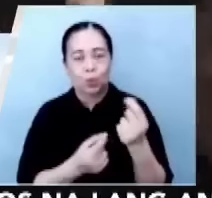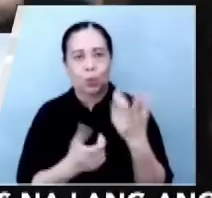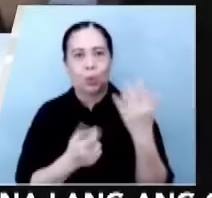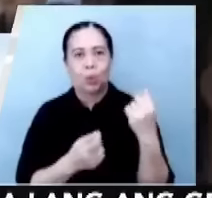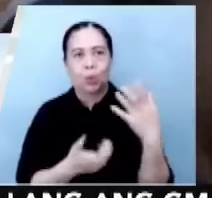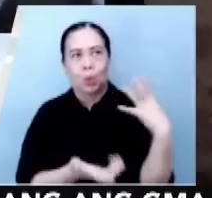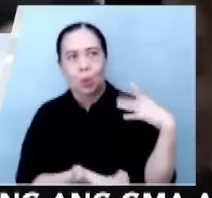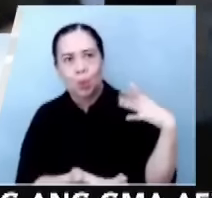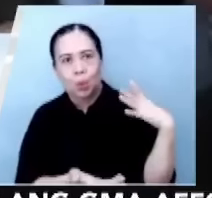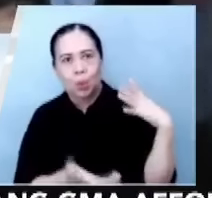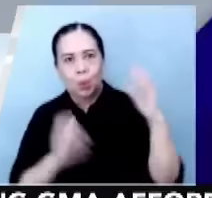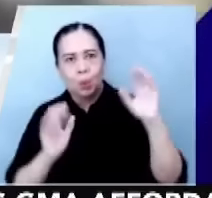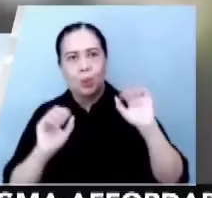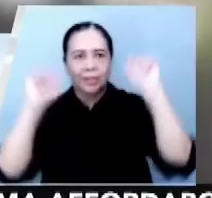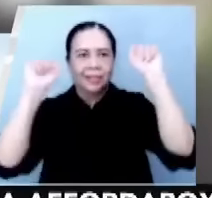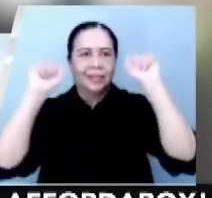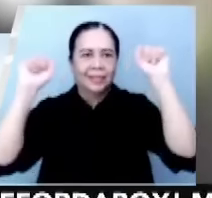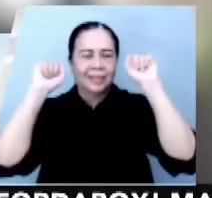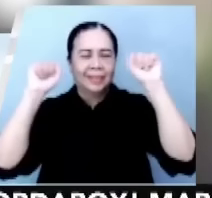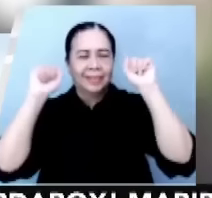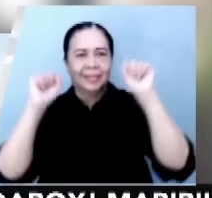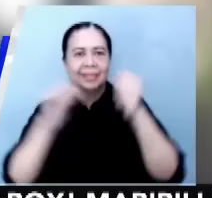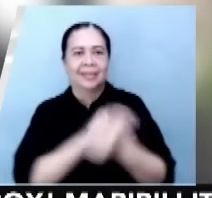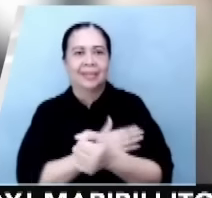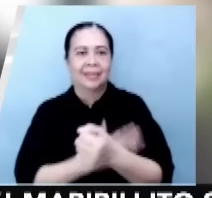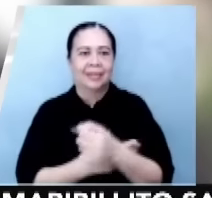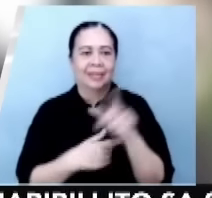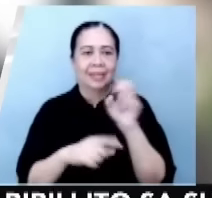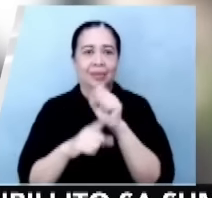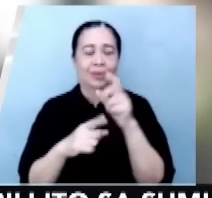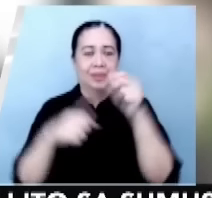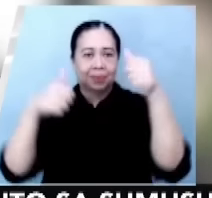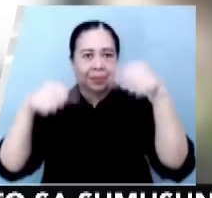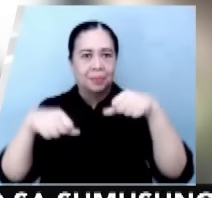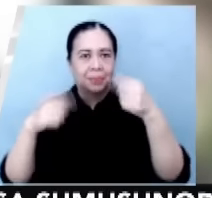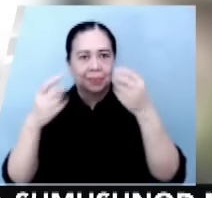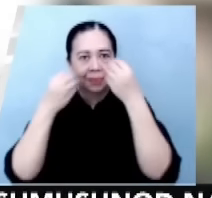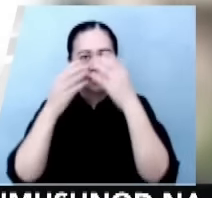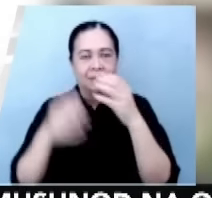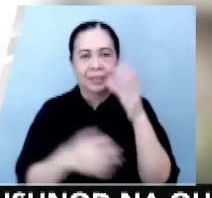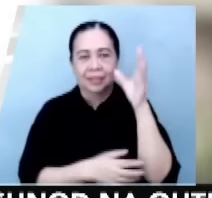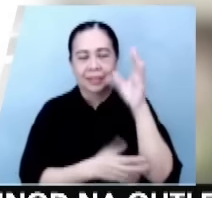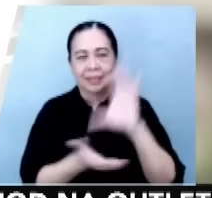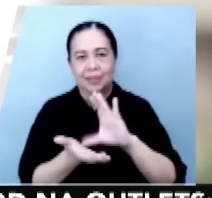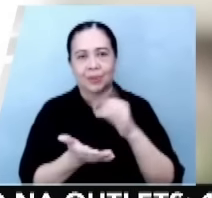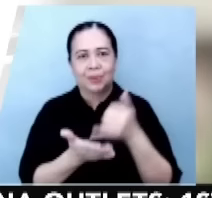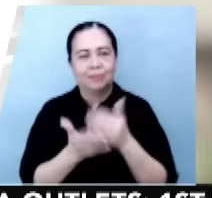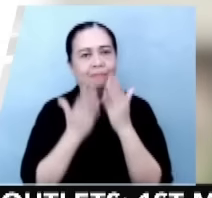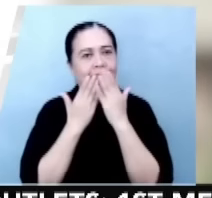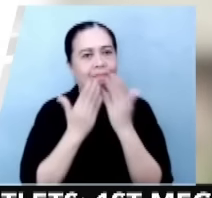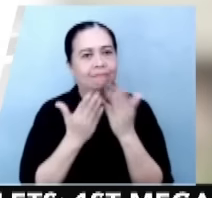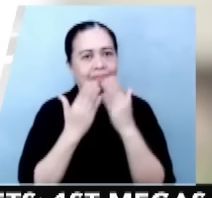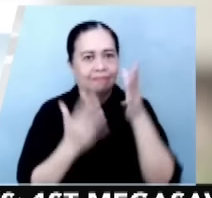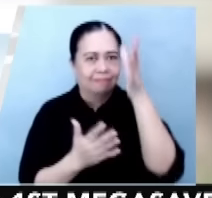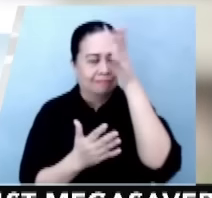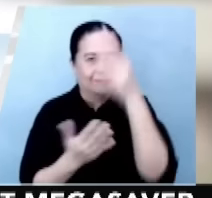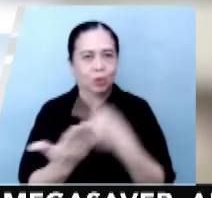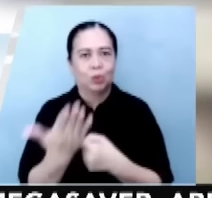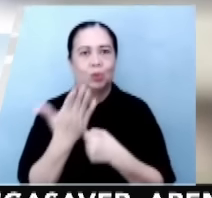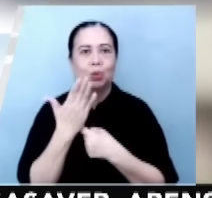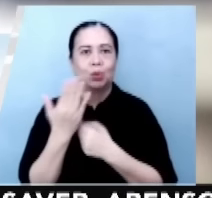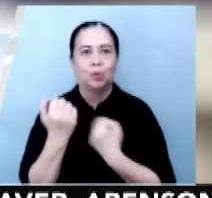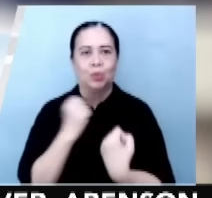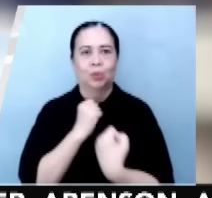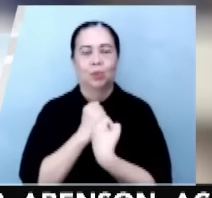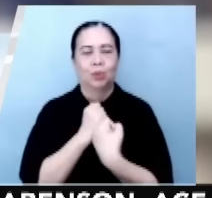at nag-cheer para sa anak. Sa isang social media post, ipinarating ni Carlos ang pasasalamat sa amang nagpakita ng suporta. Masaya